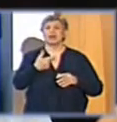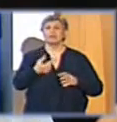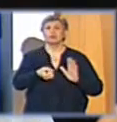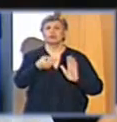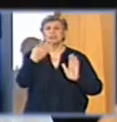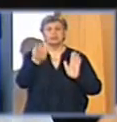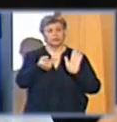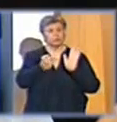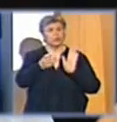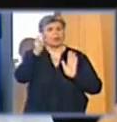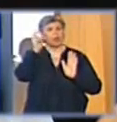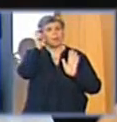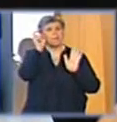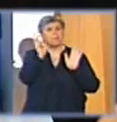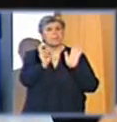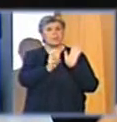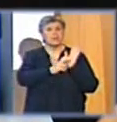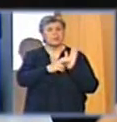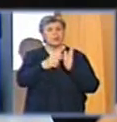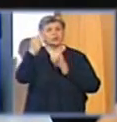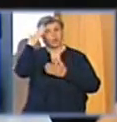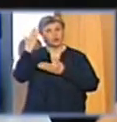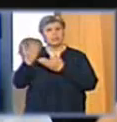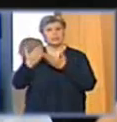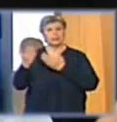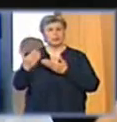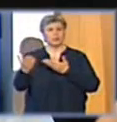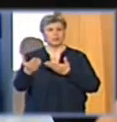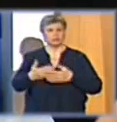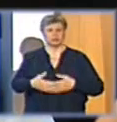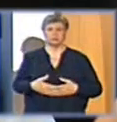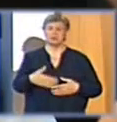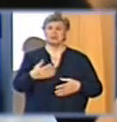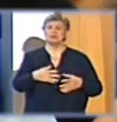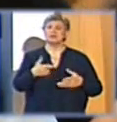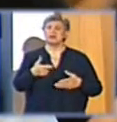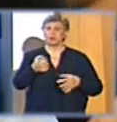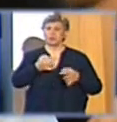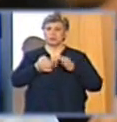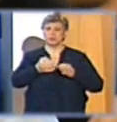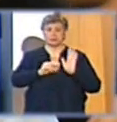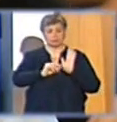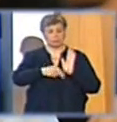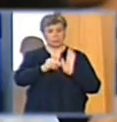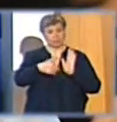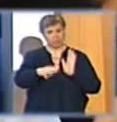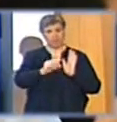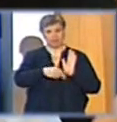σήμερα ανάμεσα στο Ταϊπέδ και την κοινοπραξία στην οποία κατοχυρώθηκε το ελληνικό, είπατε